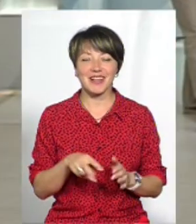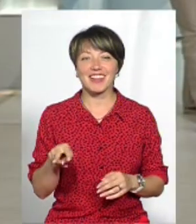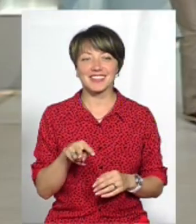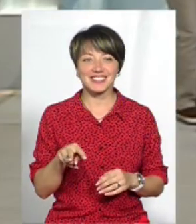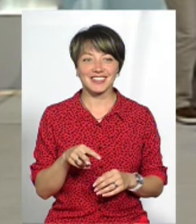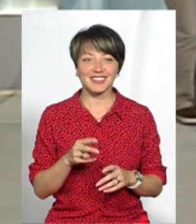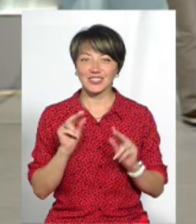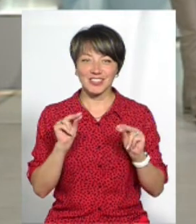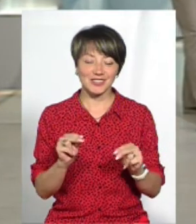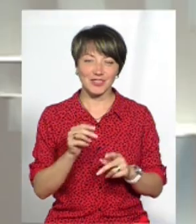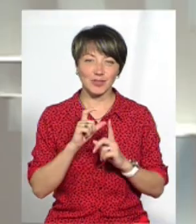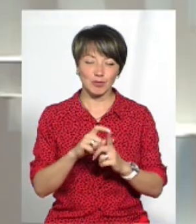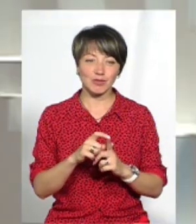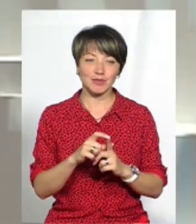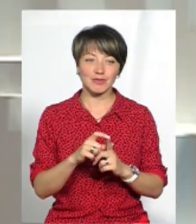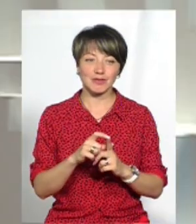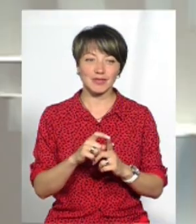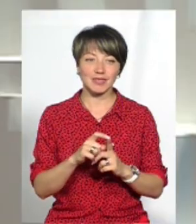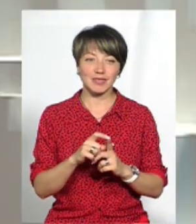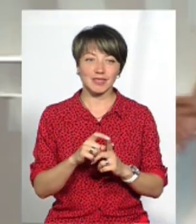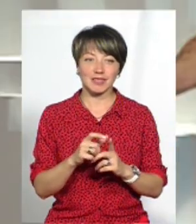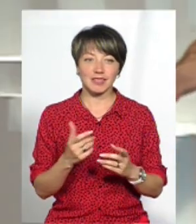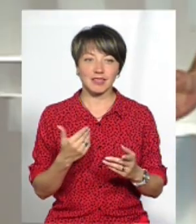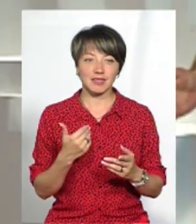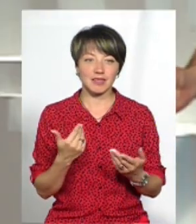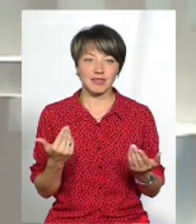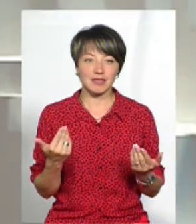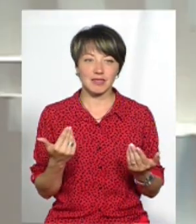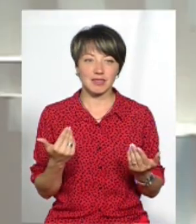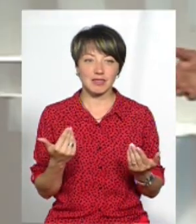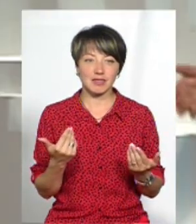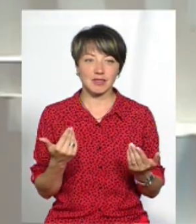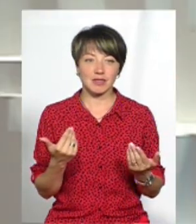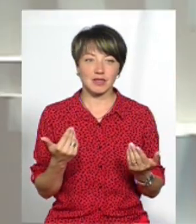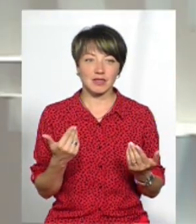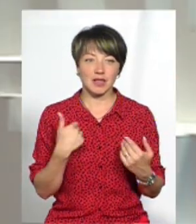Да, відповім чесно, я, мені важко відповісти, тому що я